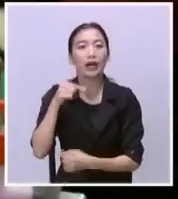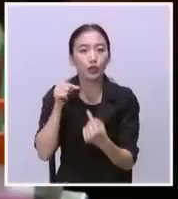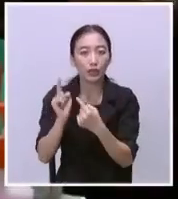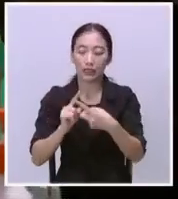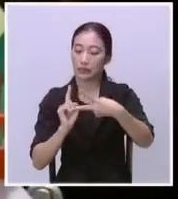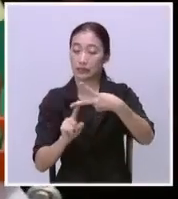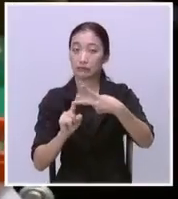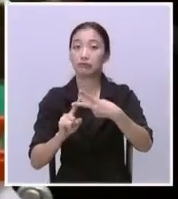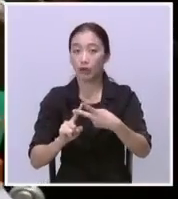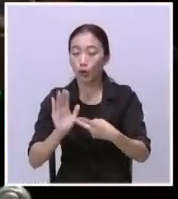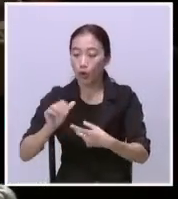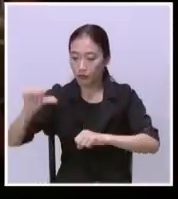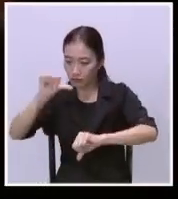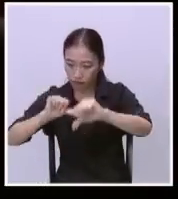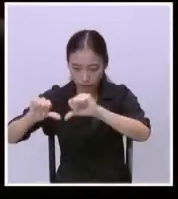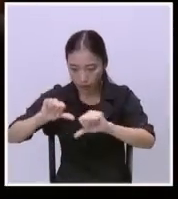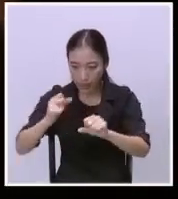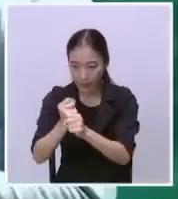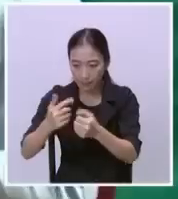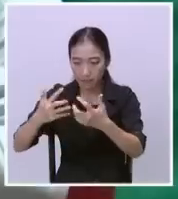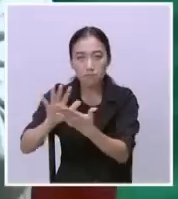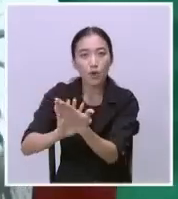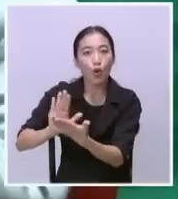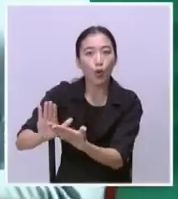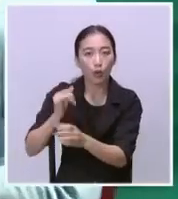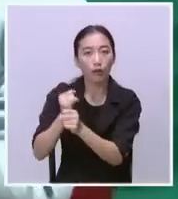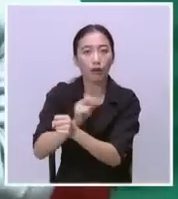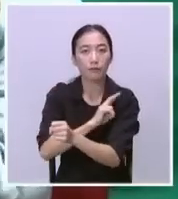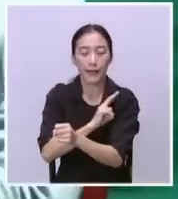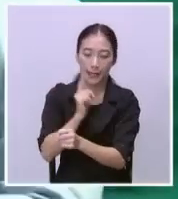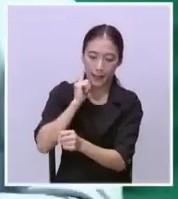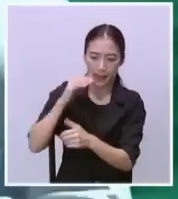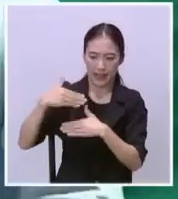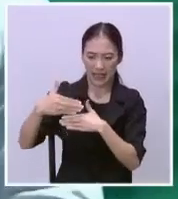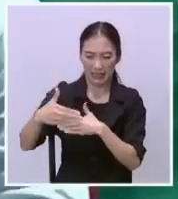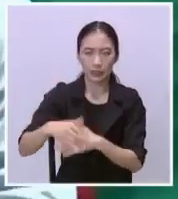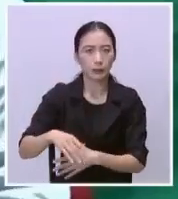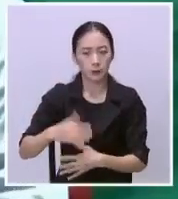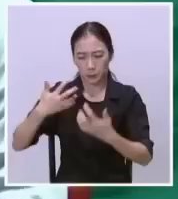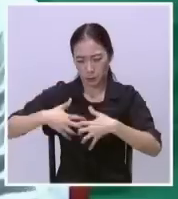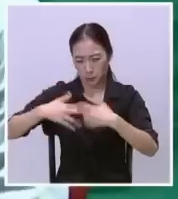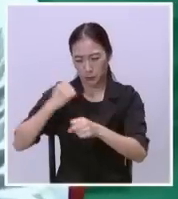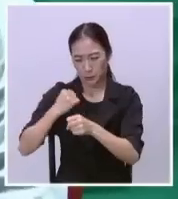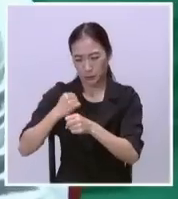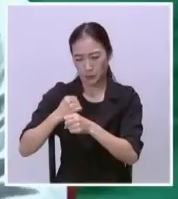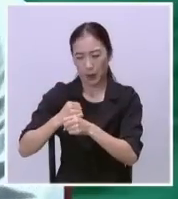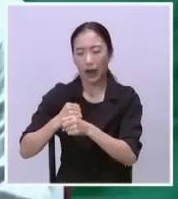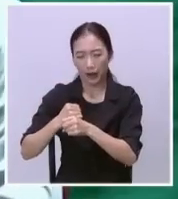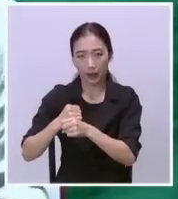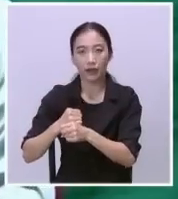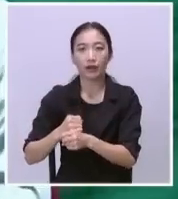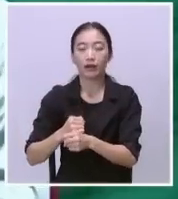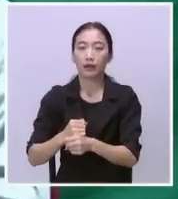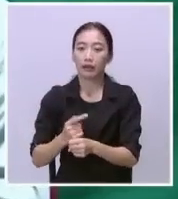ศทีนี้รัฐบาลอินเดียก็อนุมัติการใช้อย่างเร่งด่วนเลยทั้งที่การทดสอบระยะสุดท้ายยังไม่แล้วเสร็จสำหรับคูวัคซีนนะคะก็ทำให้ประชาชน